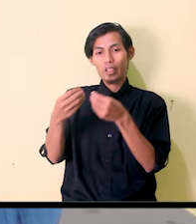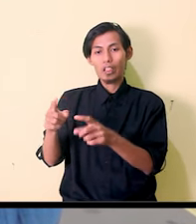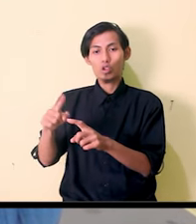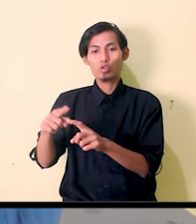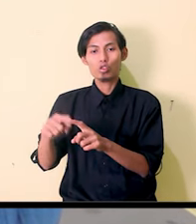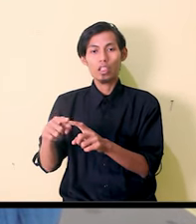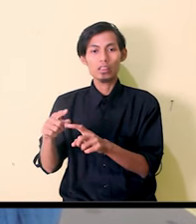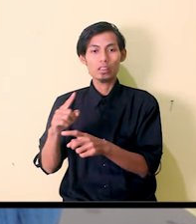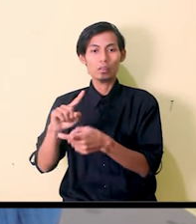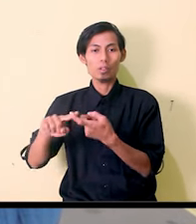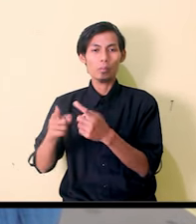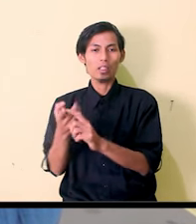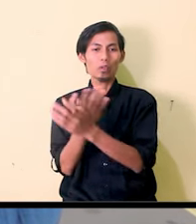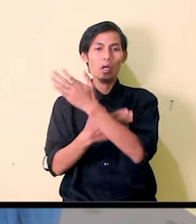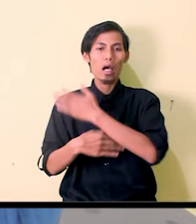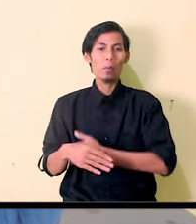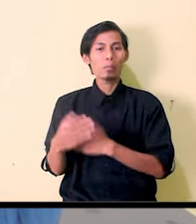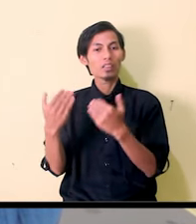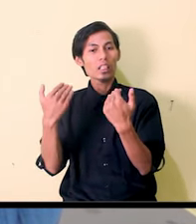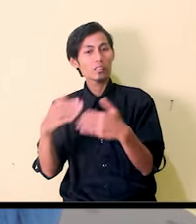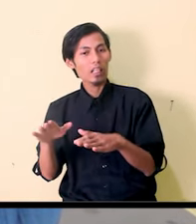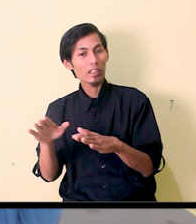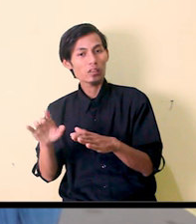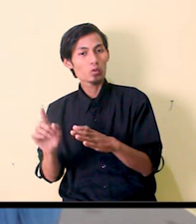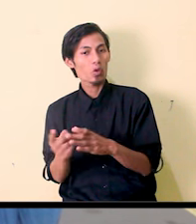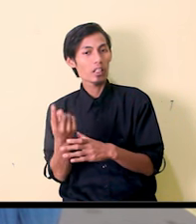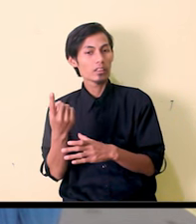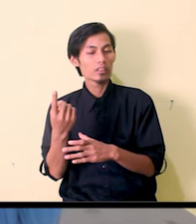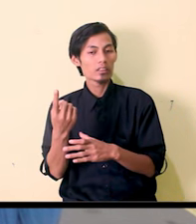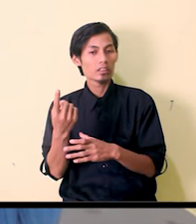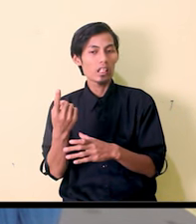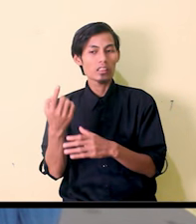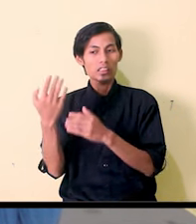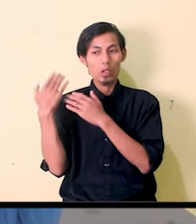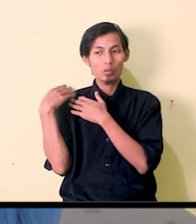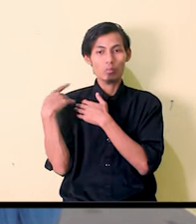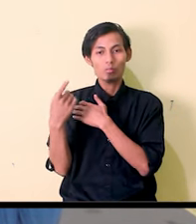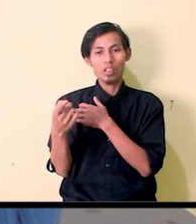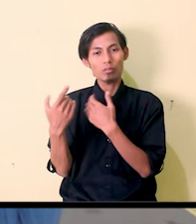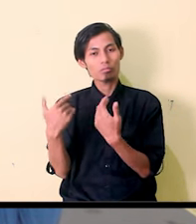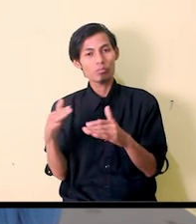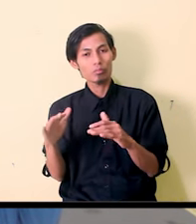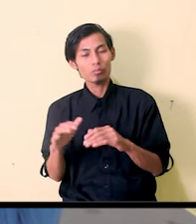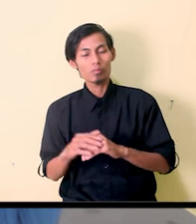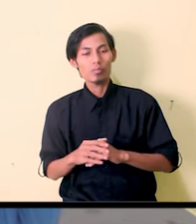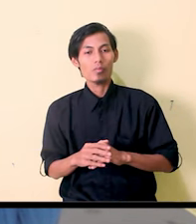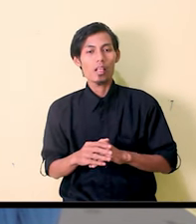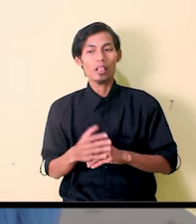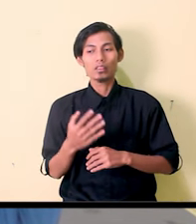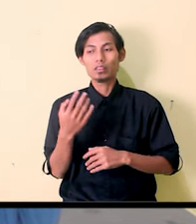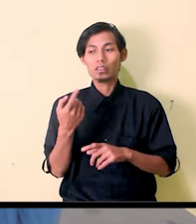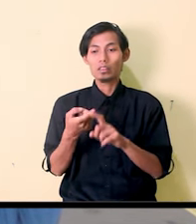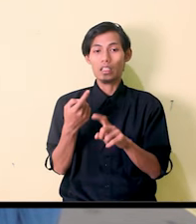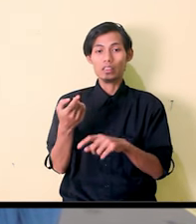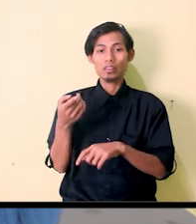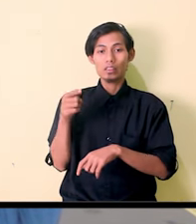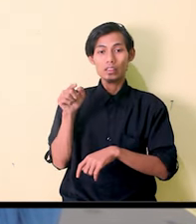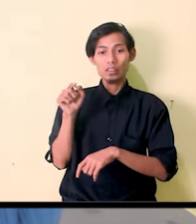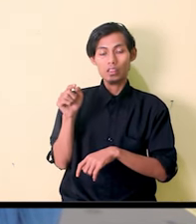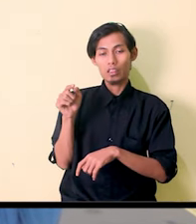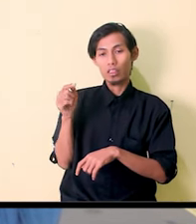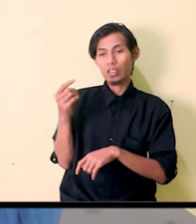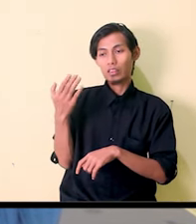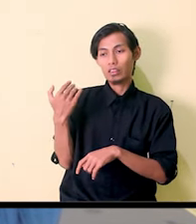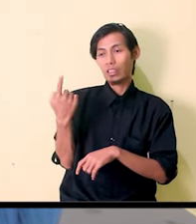ternyata teman-teman di fabel menyelesaikan duluan tugas itu dengan tanggung jawab mereka nah dari situ kami pandang teman-teman di faabel ini